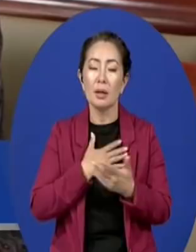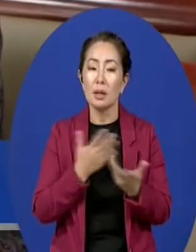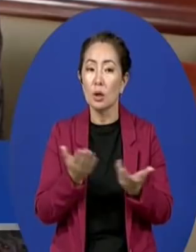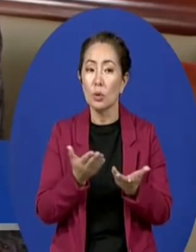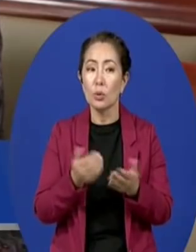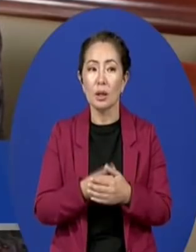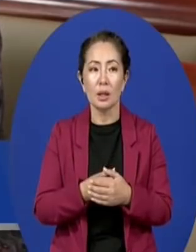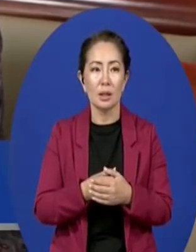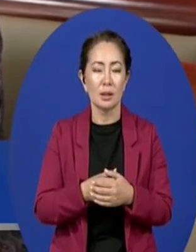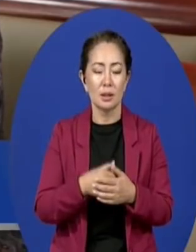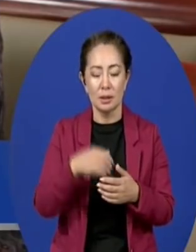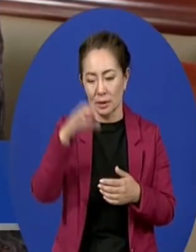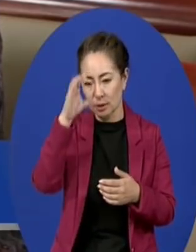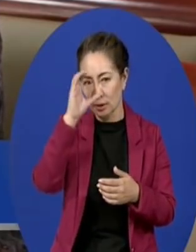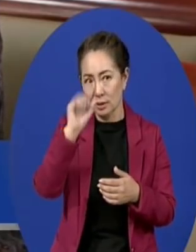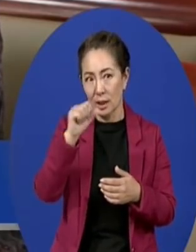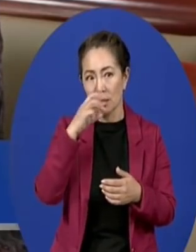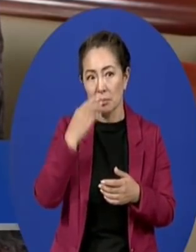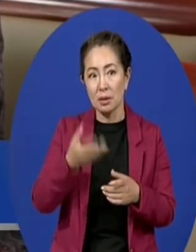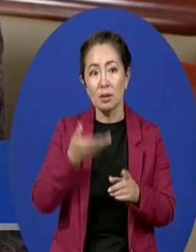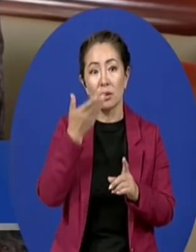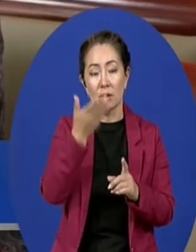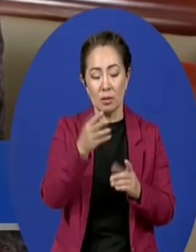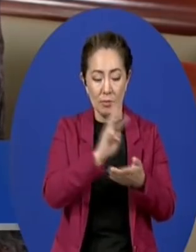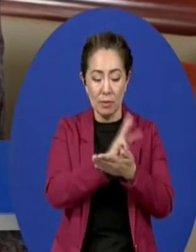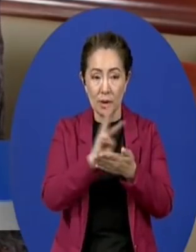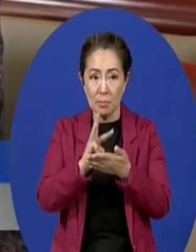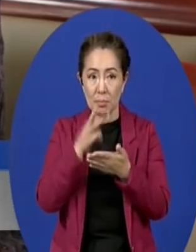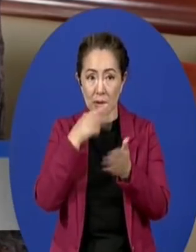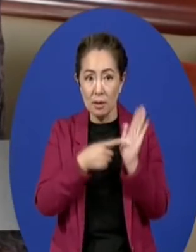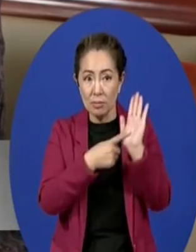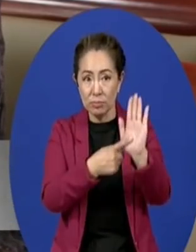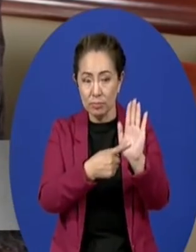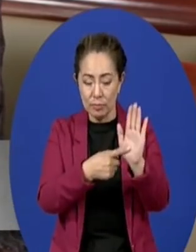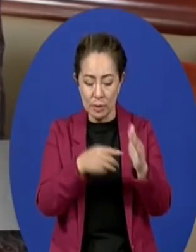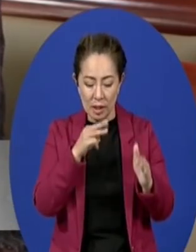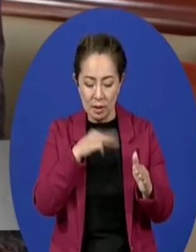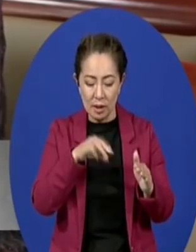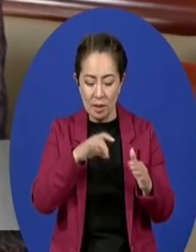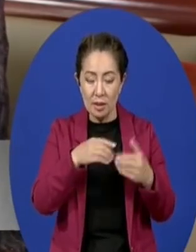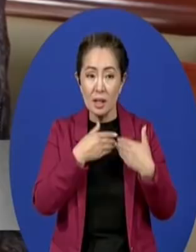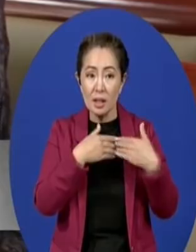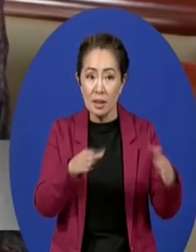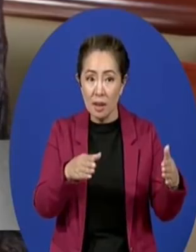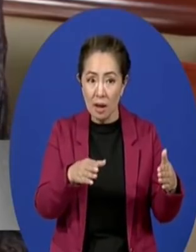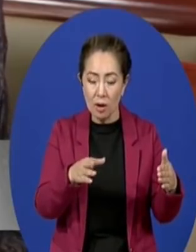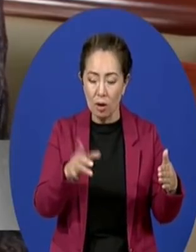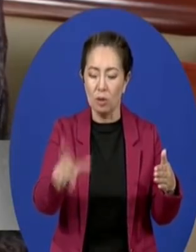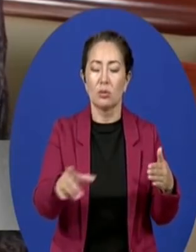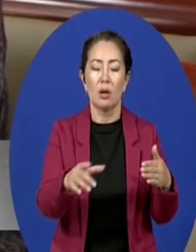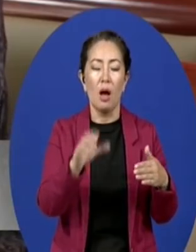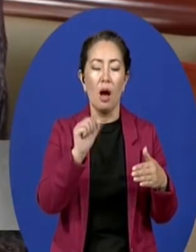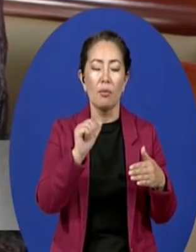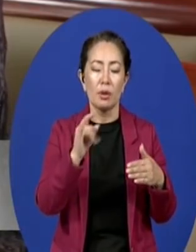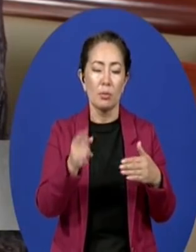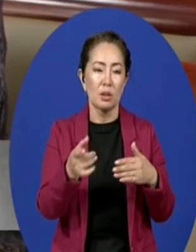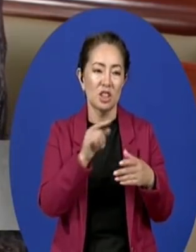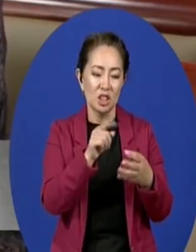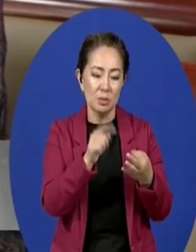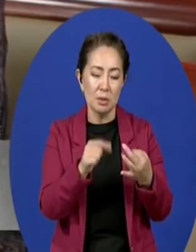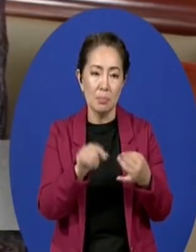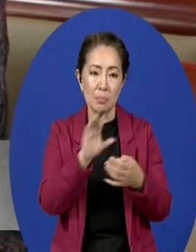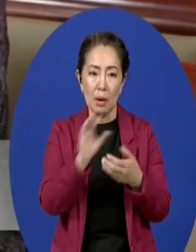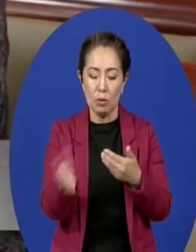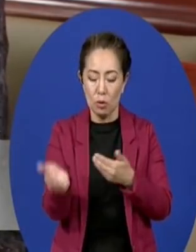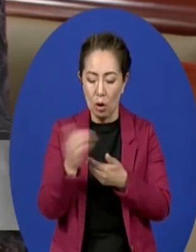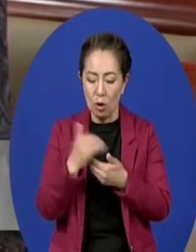ерөөсөө сайт дээр бүх мэдээлэл байж байгаа шүү дээ. Өнөөдөр нэг тендер нээлээ. Нээнгүүт автомат энэ тендерт ийм аж ахуй